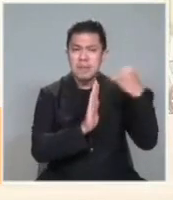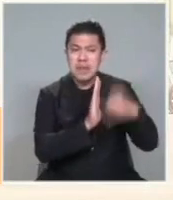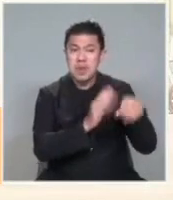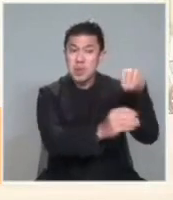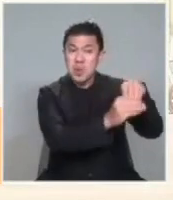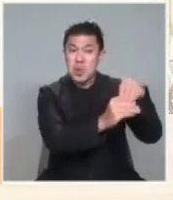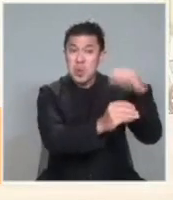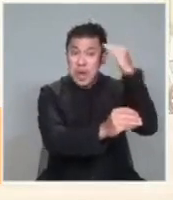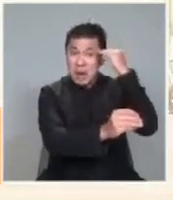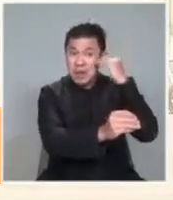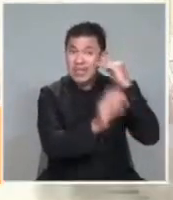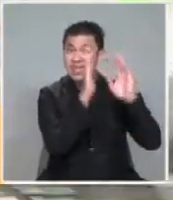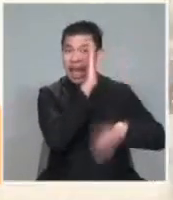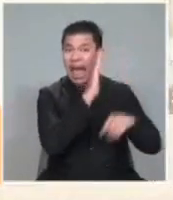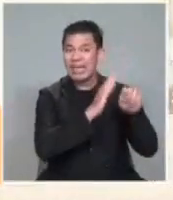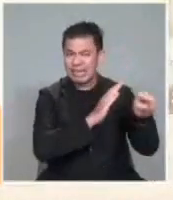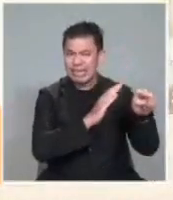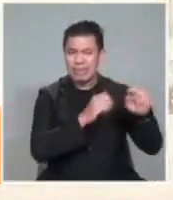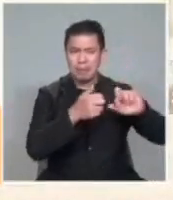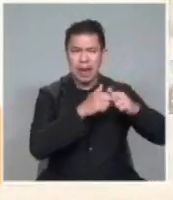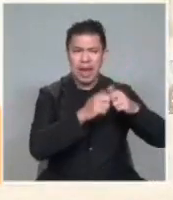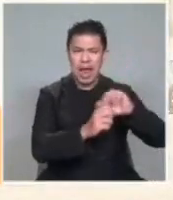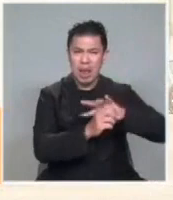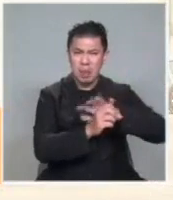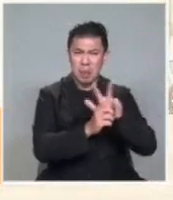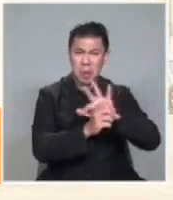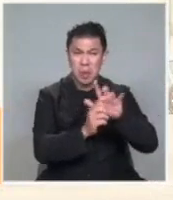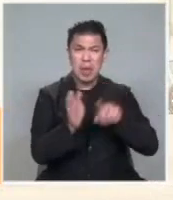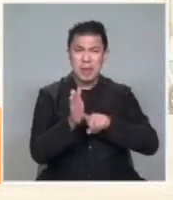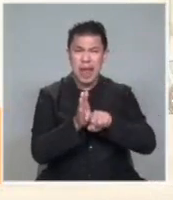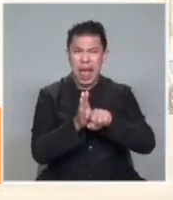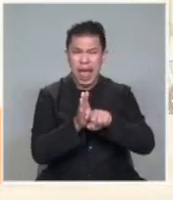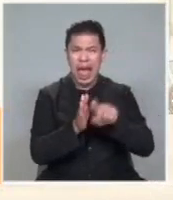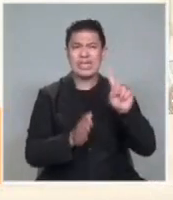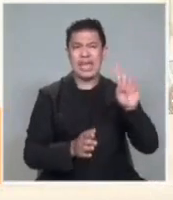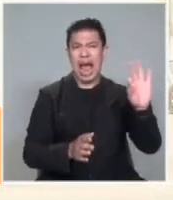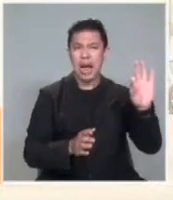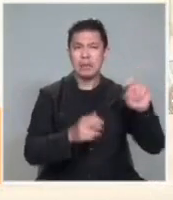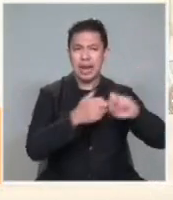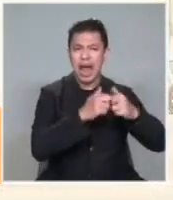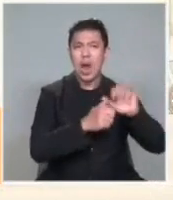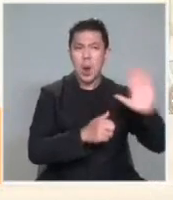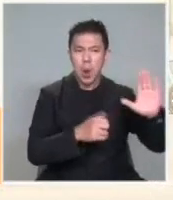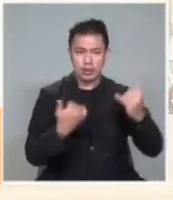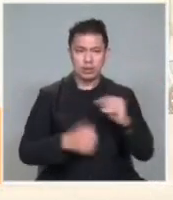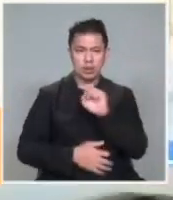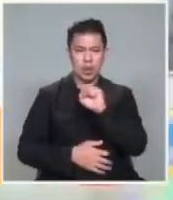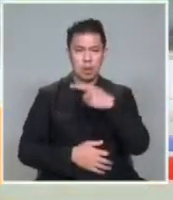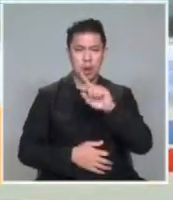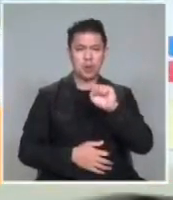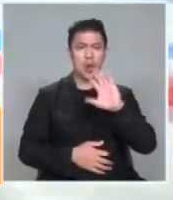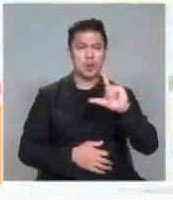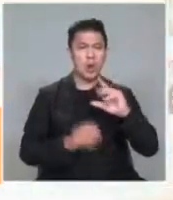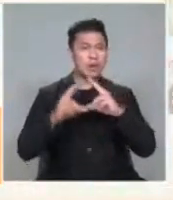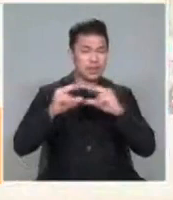ประเทศเกาหลีใต้ค่ะอยู่ในช่วงการระบาดของไวรัสโควิด-19ขณะเดียวกันนะคะสปสช.ก็เตรียมเสนอคณะ